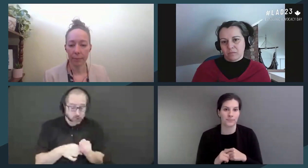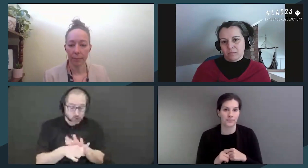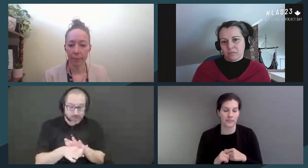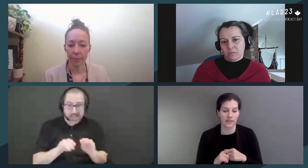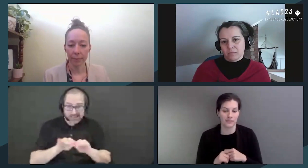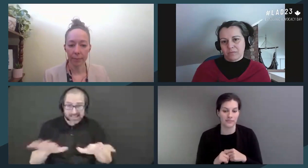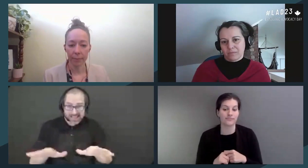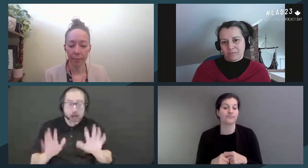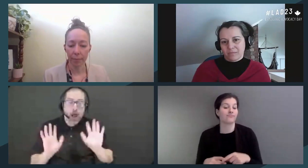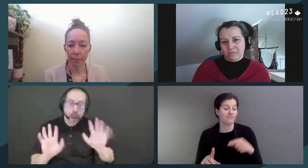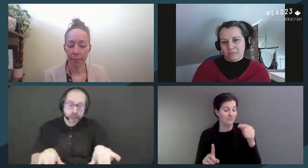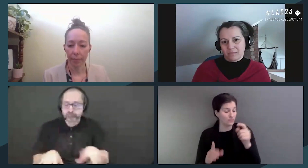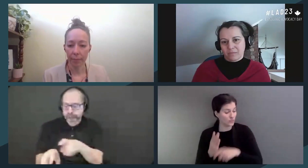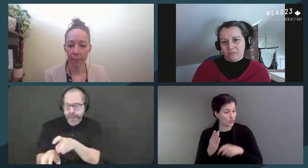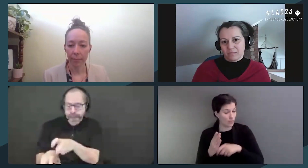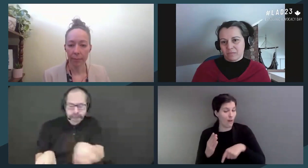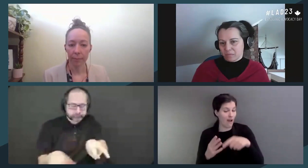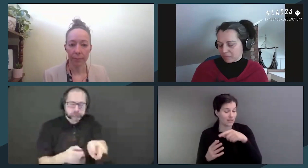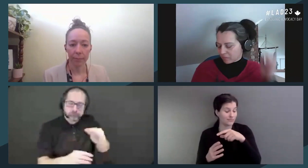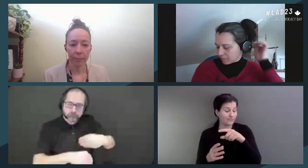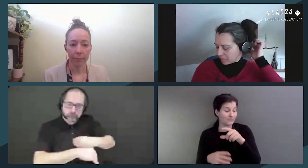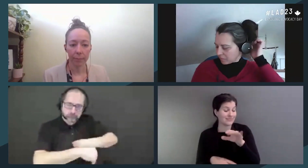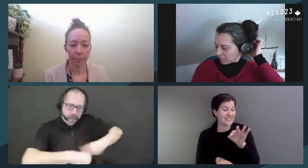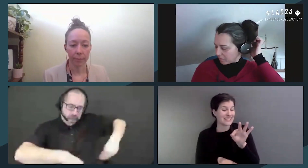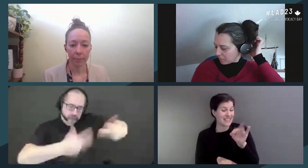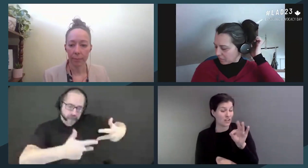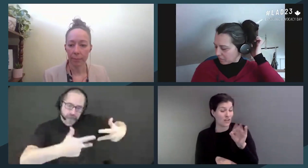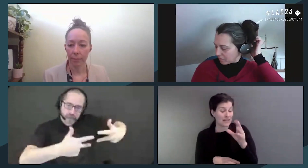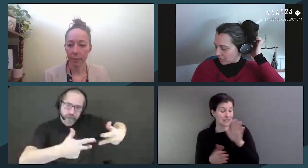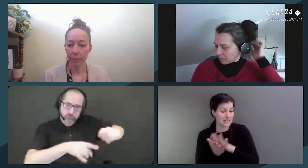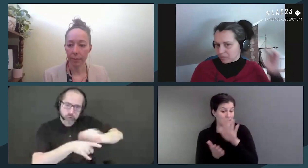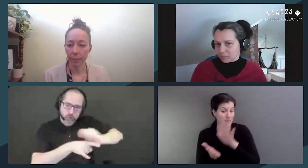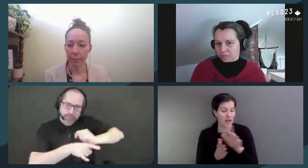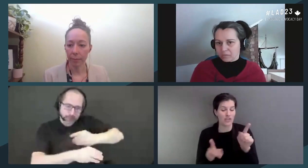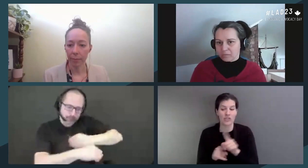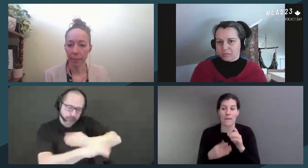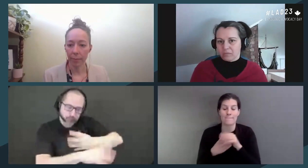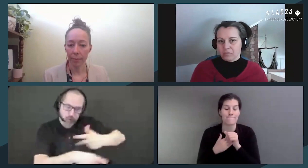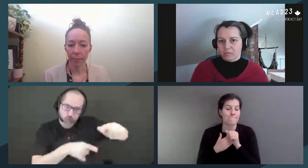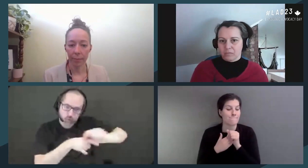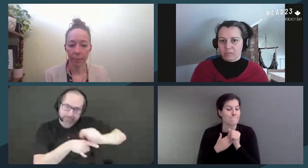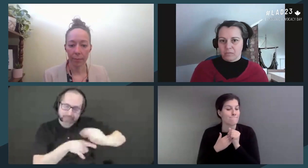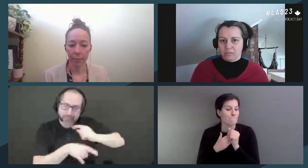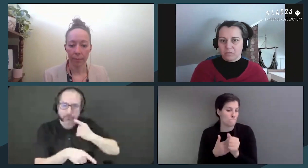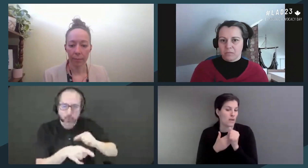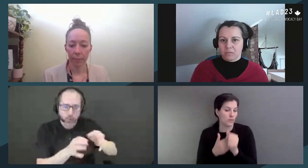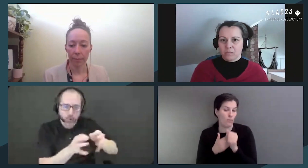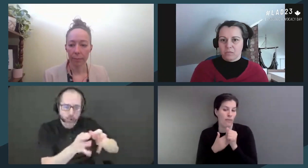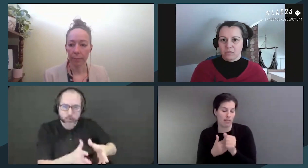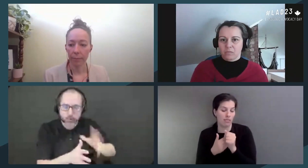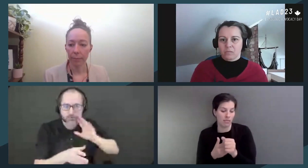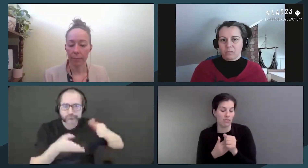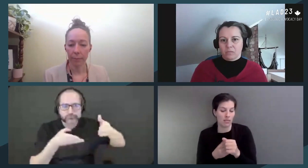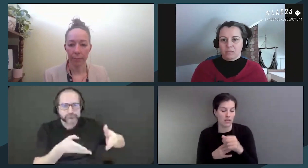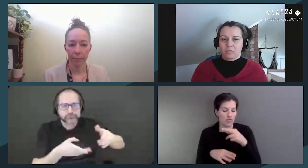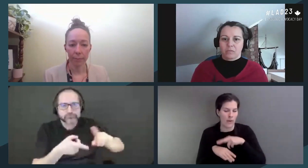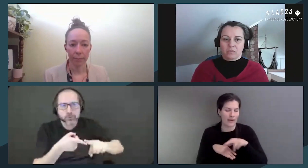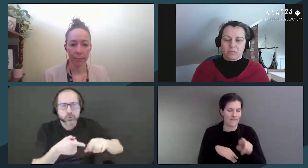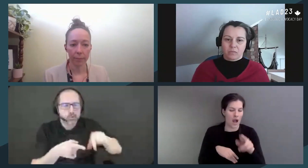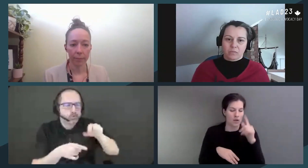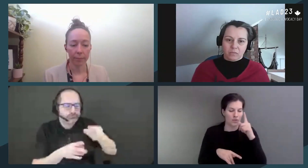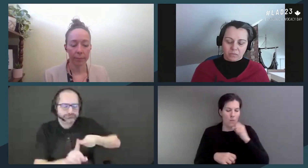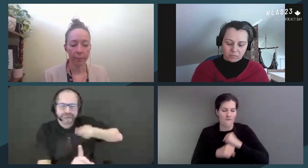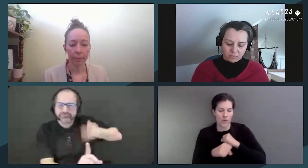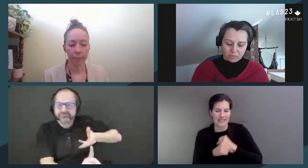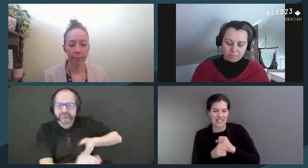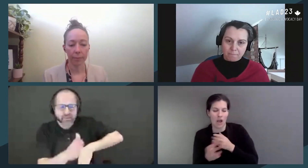afin que les interprètes, la formation pour les interprètes, nous avons accès sur élaborer